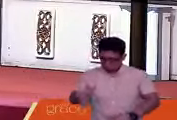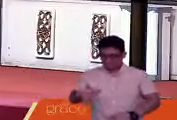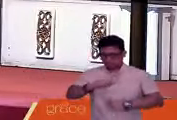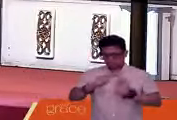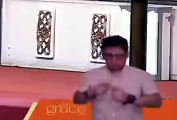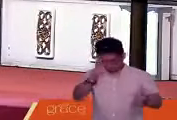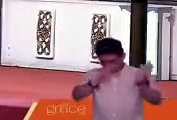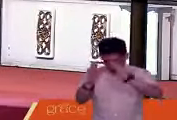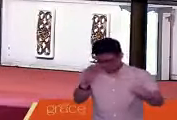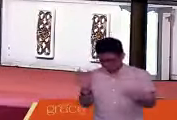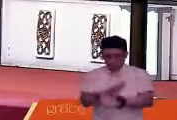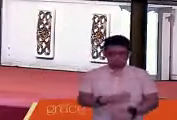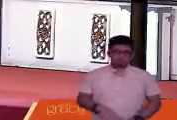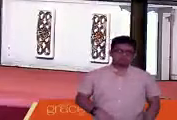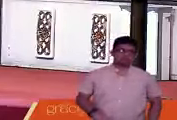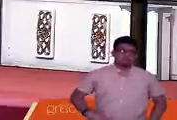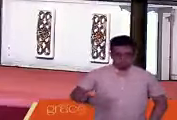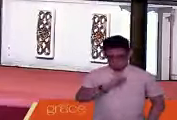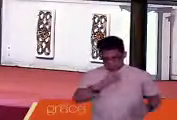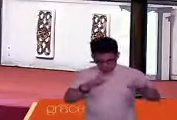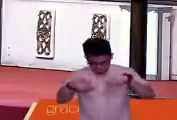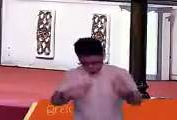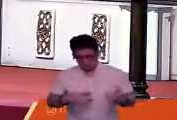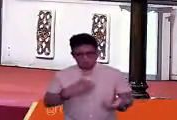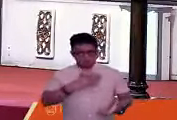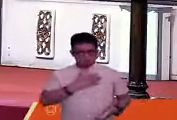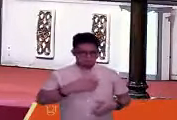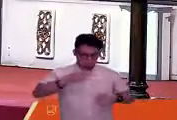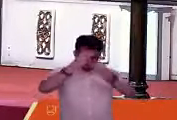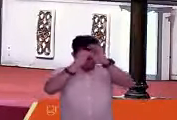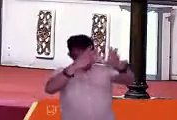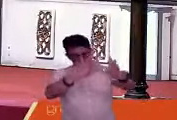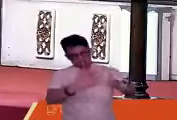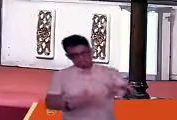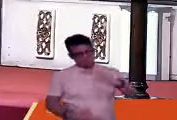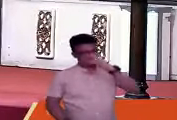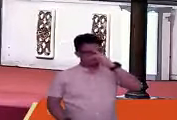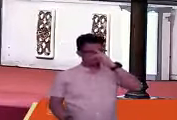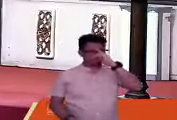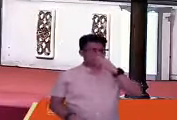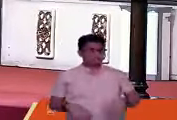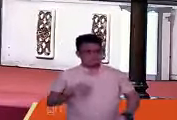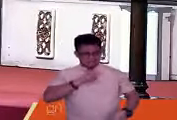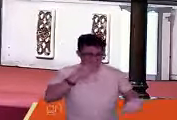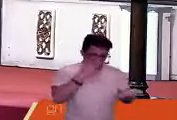know, I will go back to my father kay maayo man dito kay bisan ang among mga sulugon kakaon man.